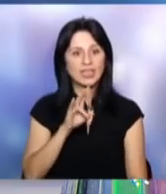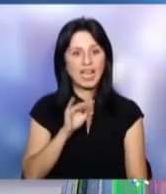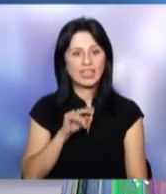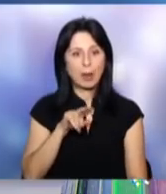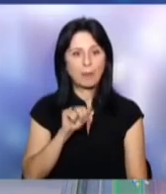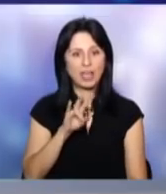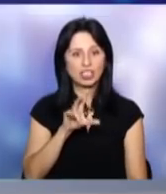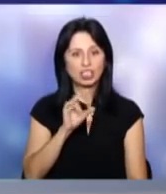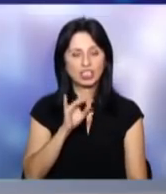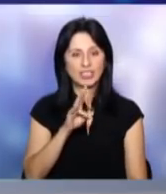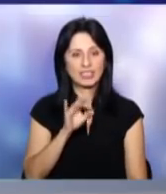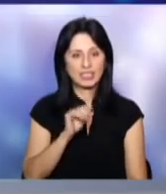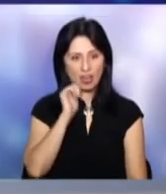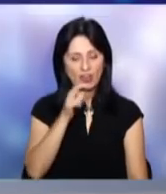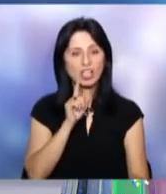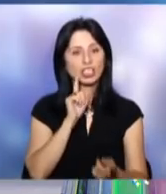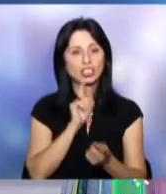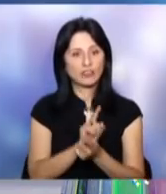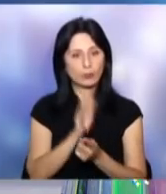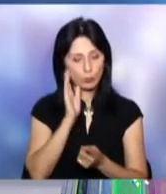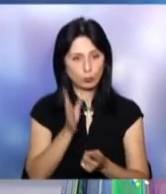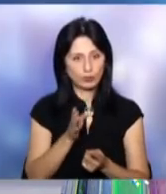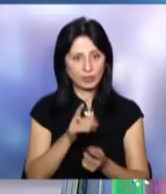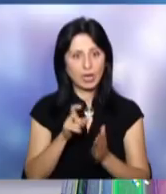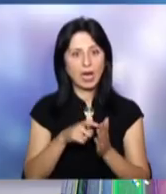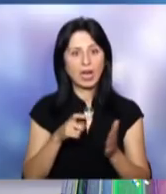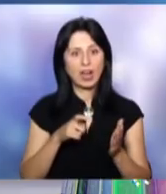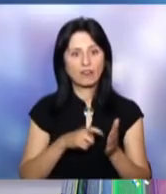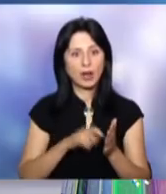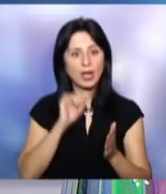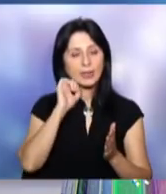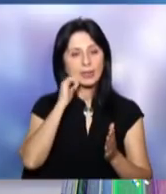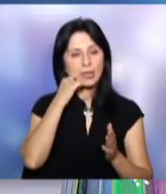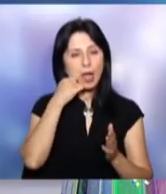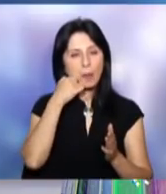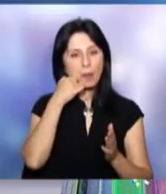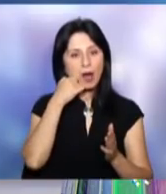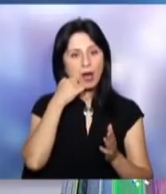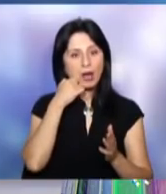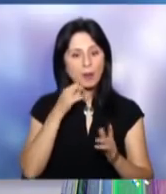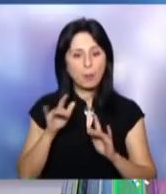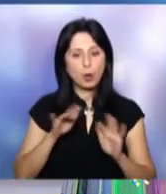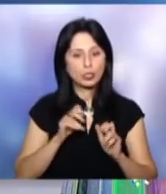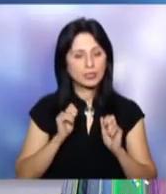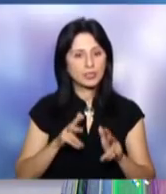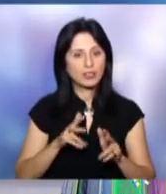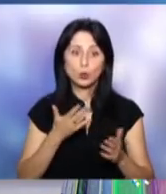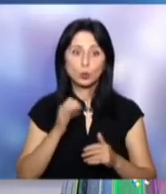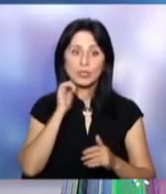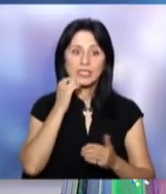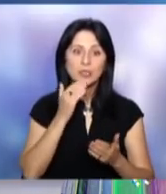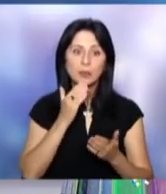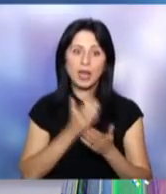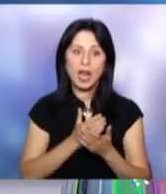ნათია ფანჯიკიძე. ჩვენ ერთმანეთს ხვალ შევხვდებით და გავარკვევთ, დაბერება ეს ფიზიოლოგიური პროცესია თუ სიბერე